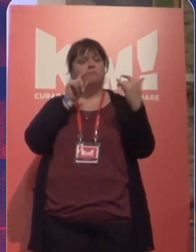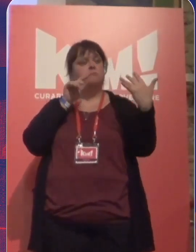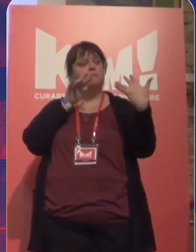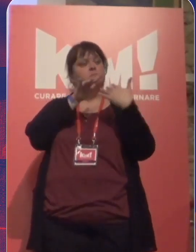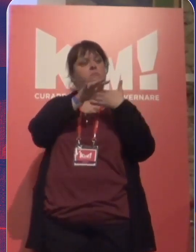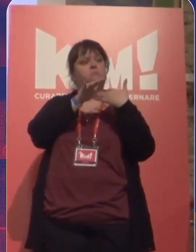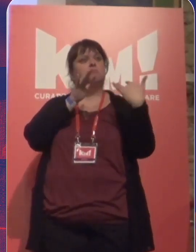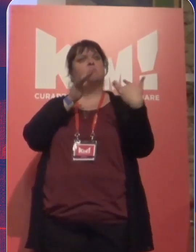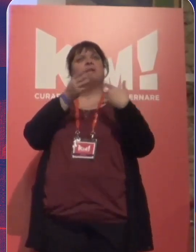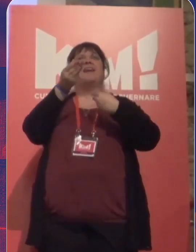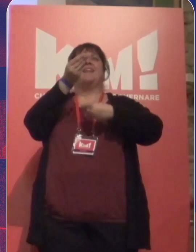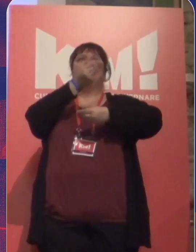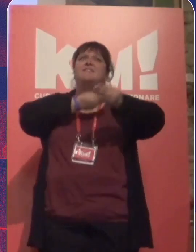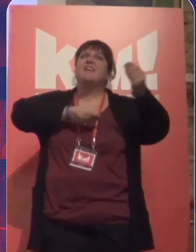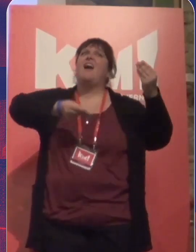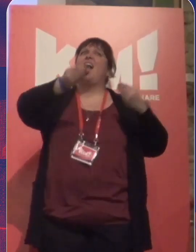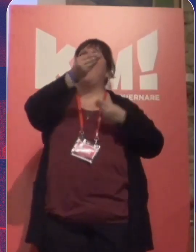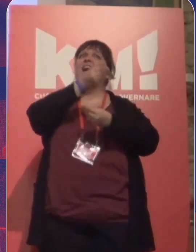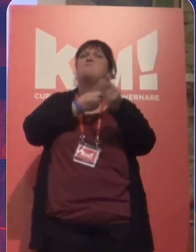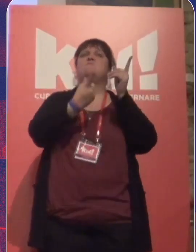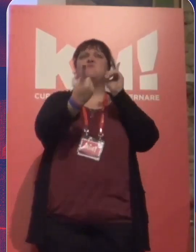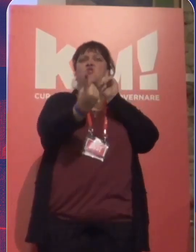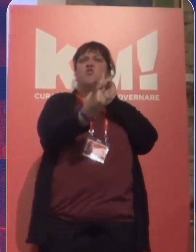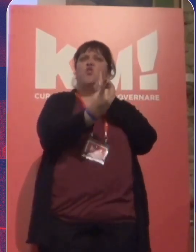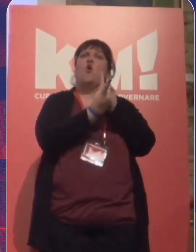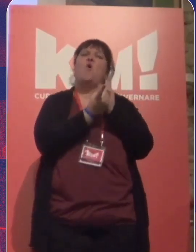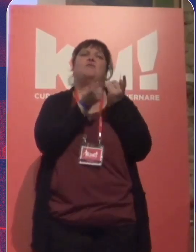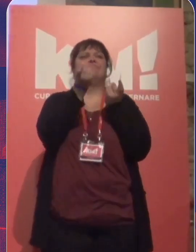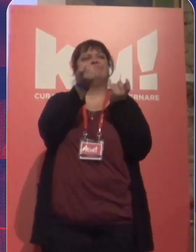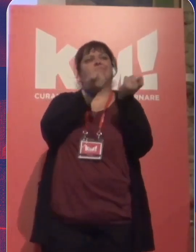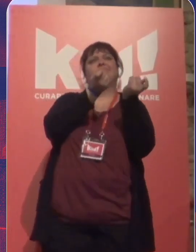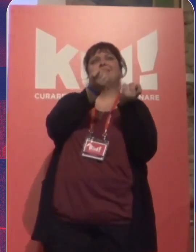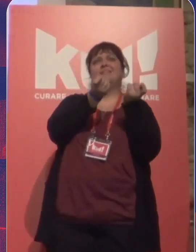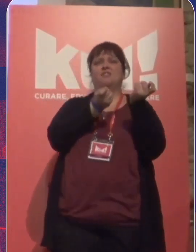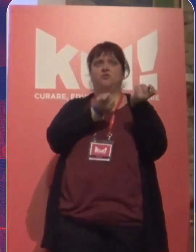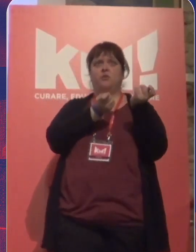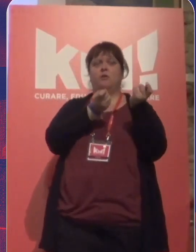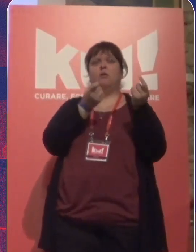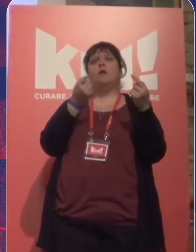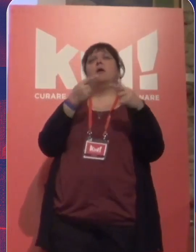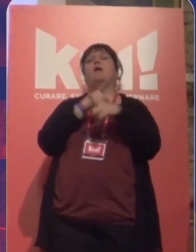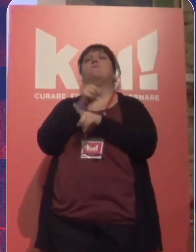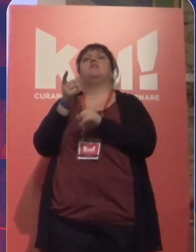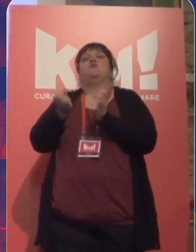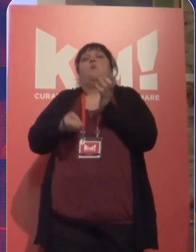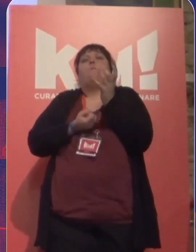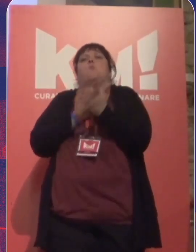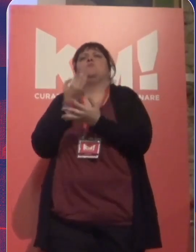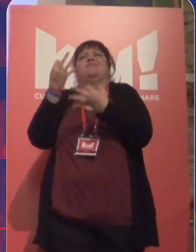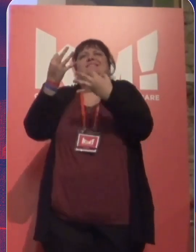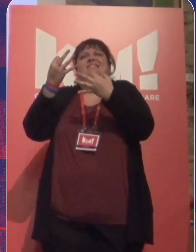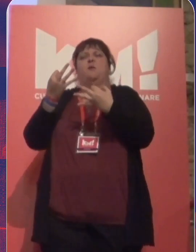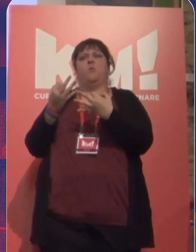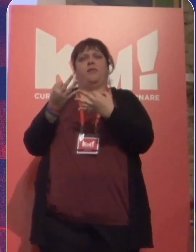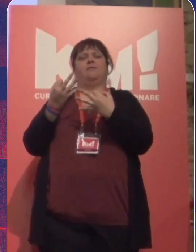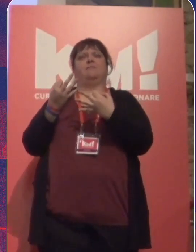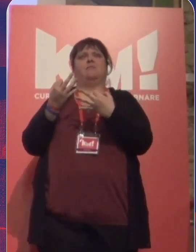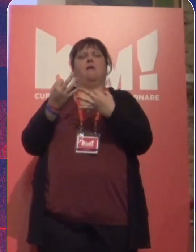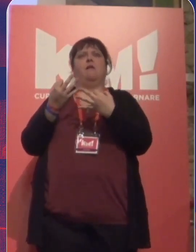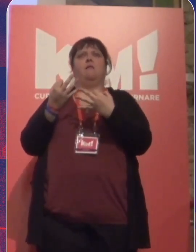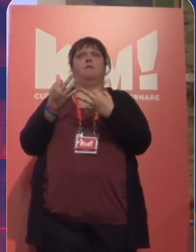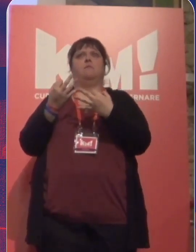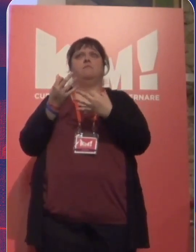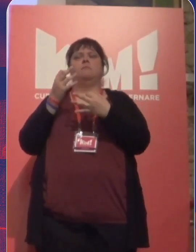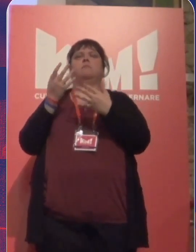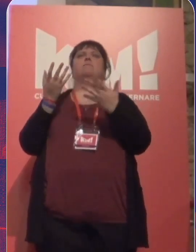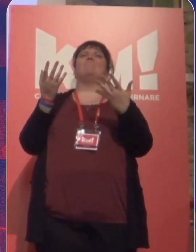mediazione nella professione securitalia e anche in queste forme di odio e di violenza noi